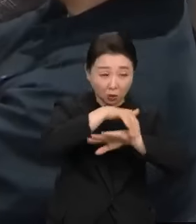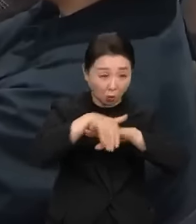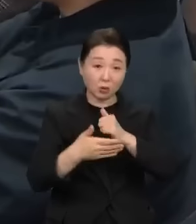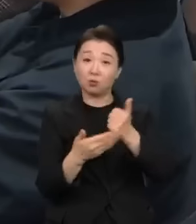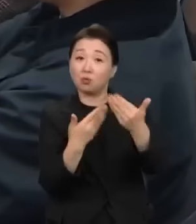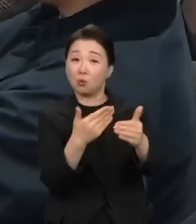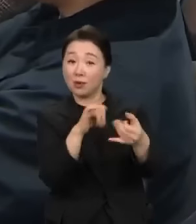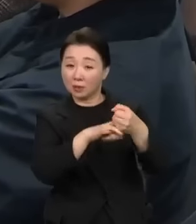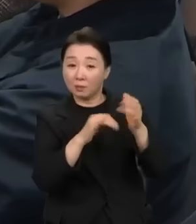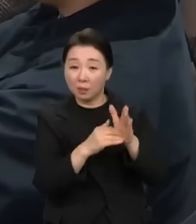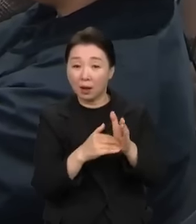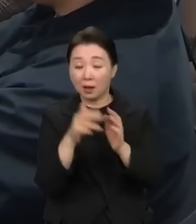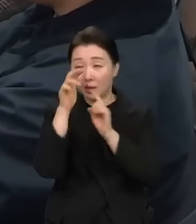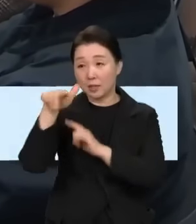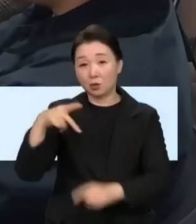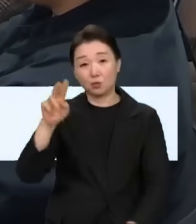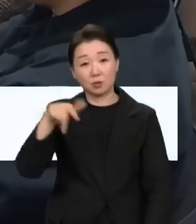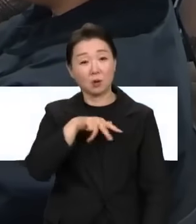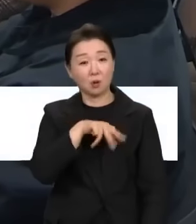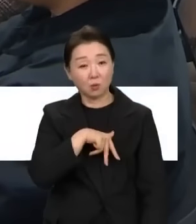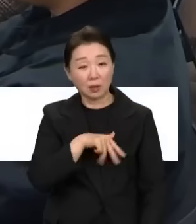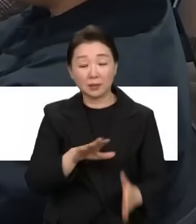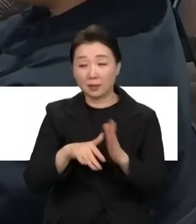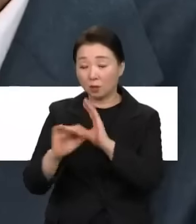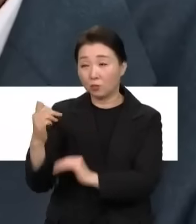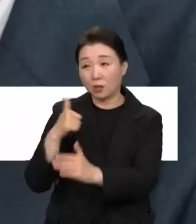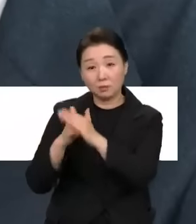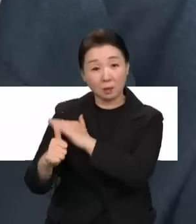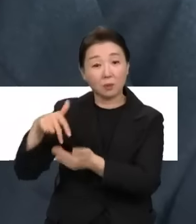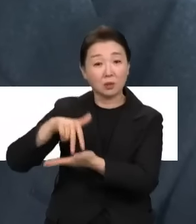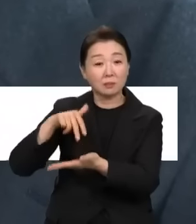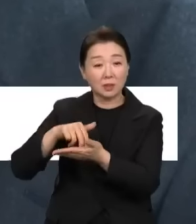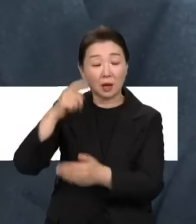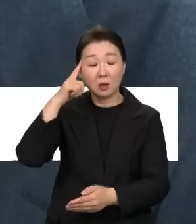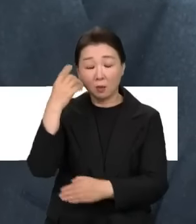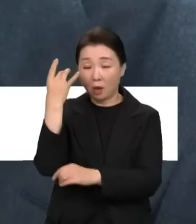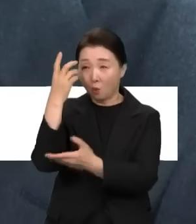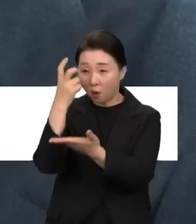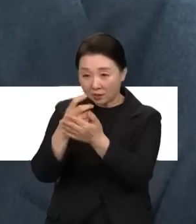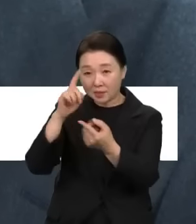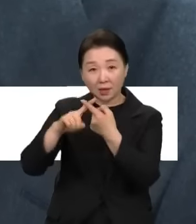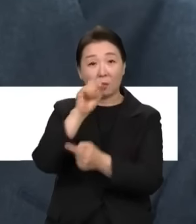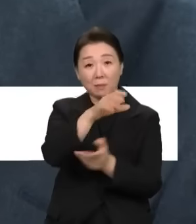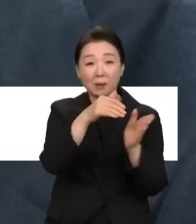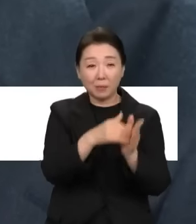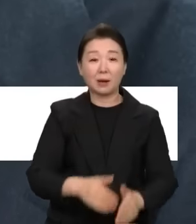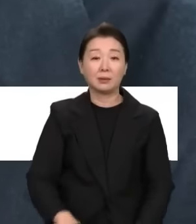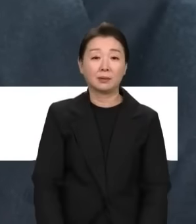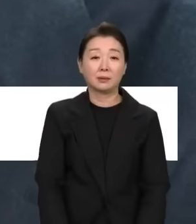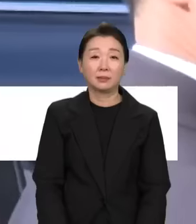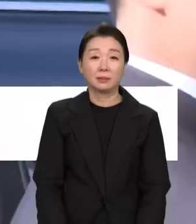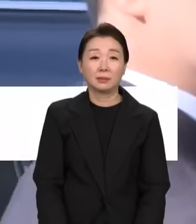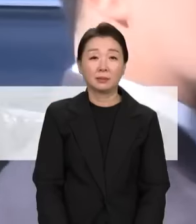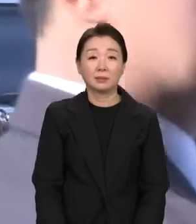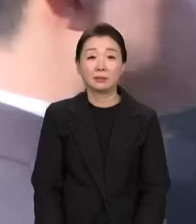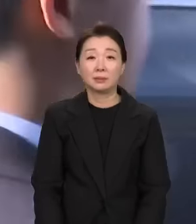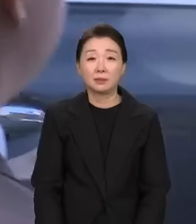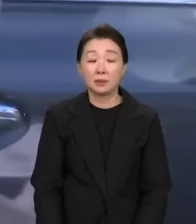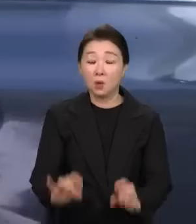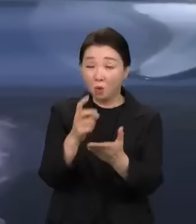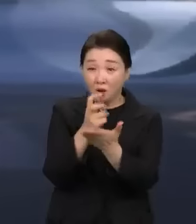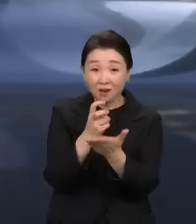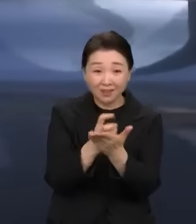이 통화에 대해 이준석 의원은 당시 국민의힘 대표로서 원칙적인 얘기를 한 것이라고 설명했습니다. 이런